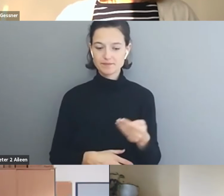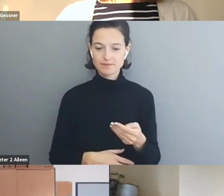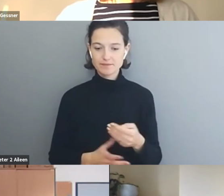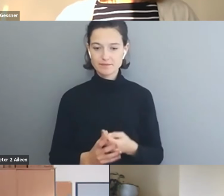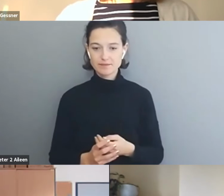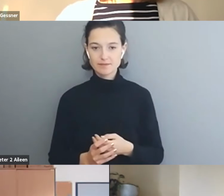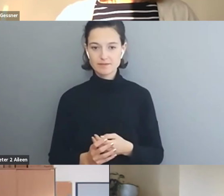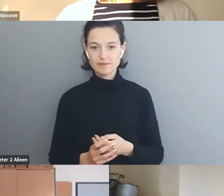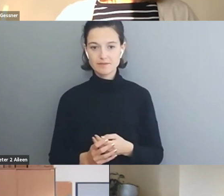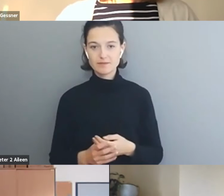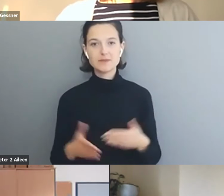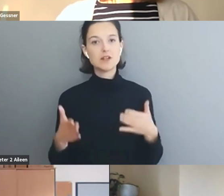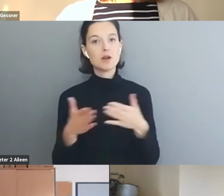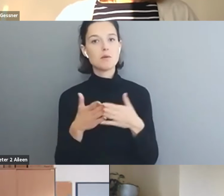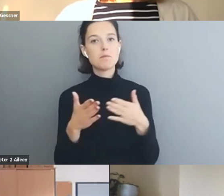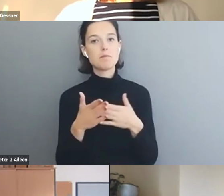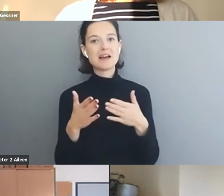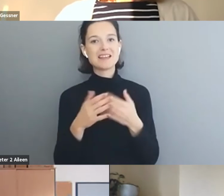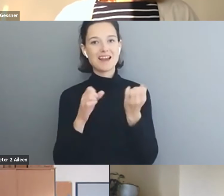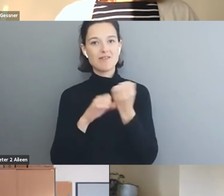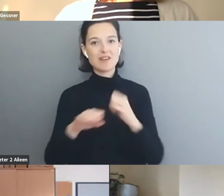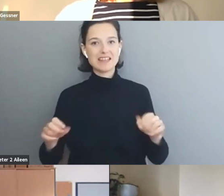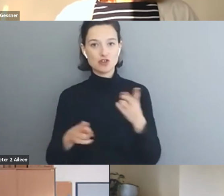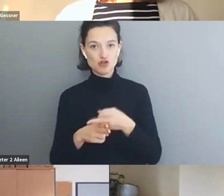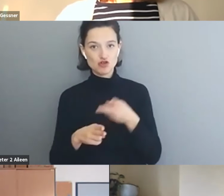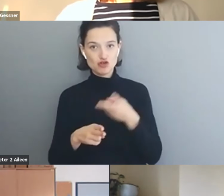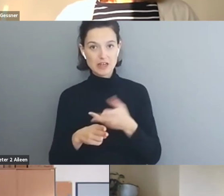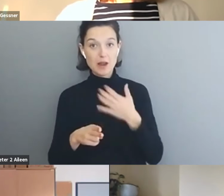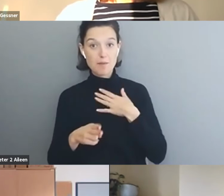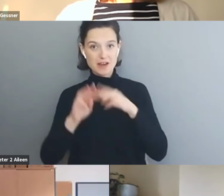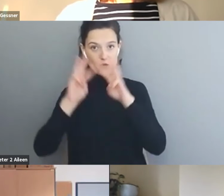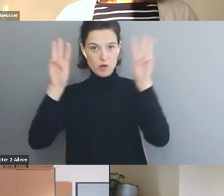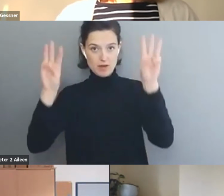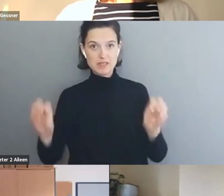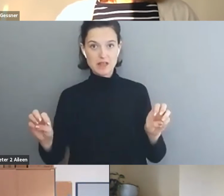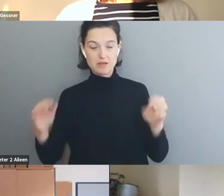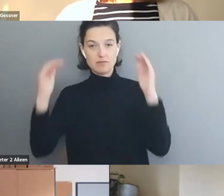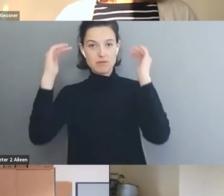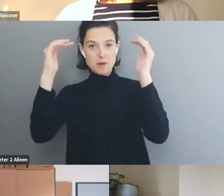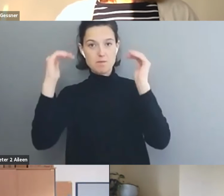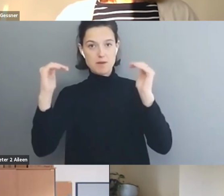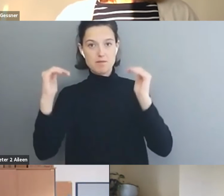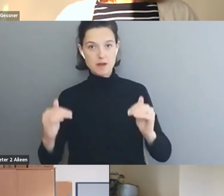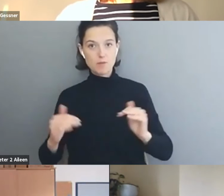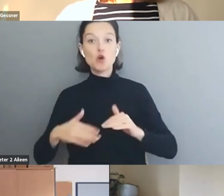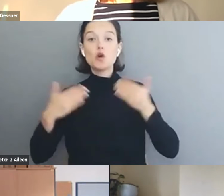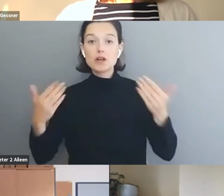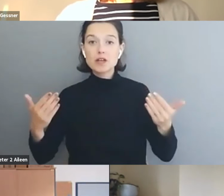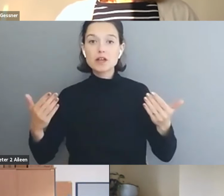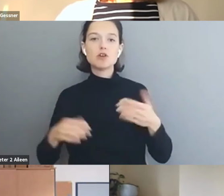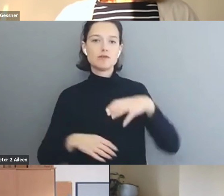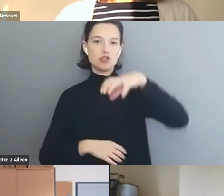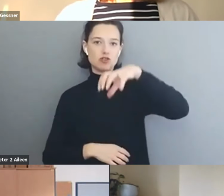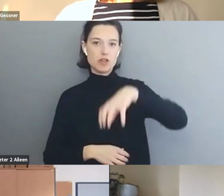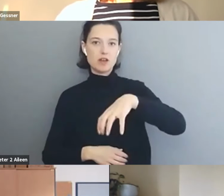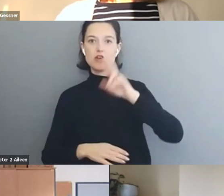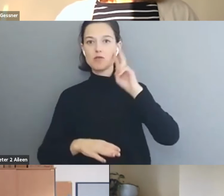die gibt es schon mal zusammengestellt. Und es gibt weiterhin auch Überlegungen der Überwachungsstellen in Deutschland, so eine Art Best